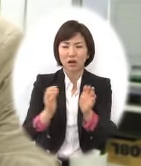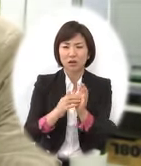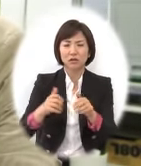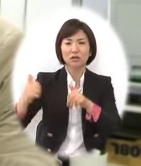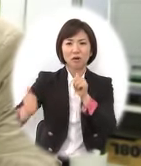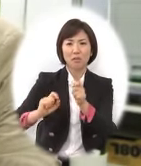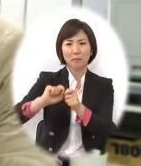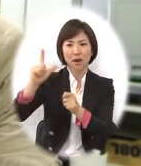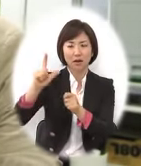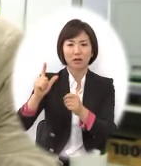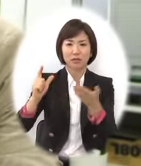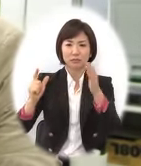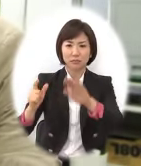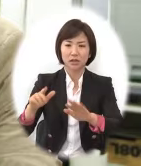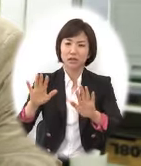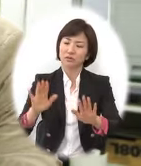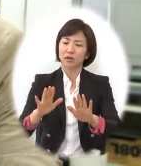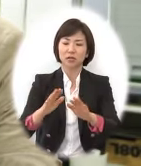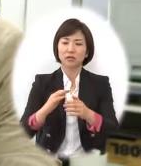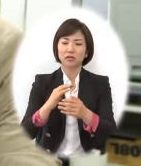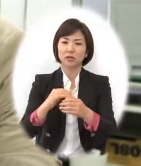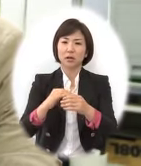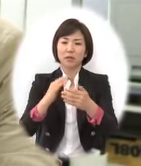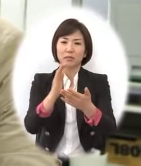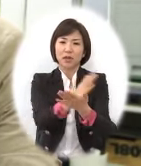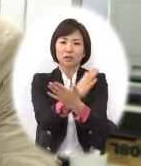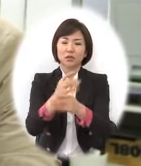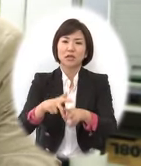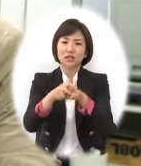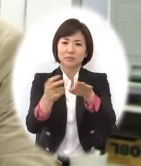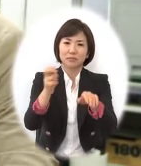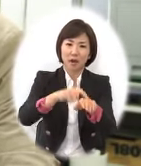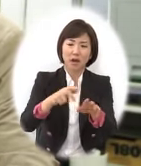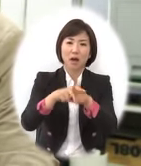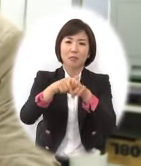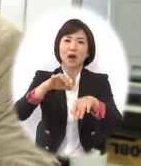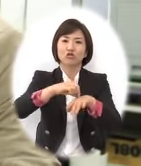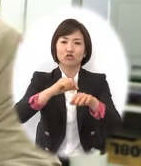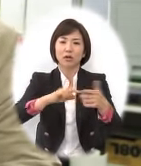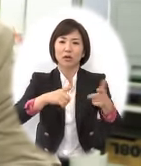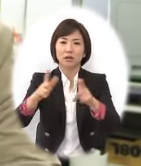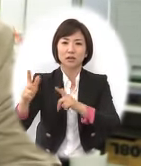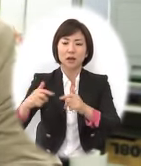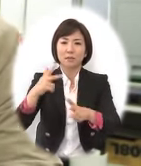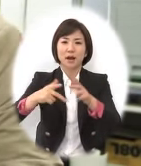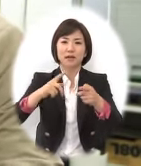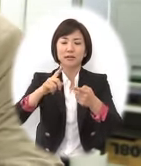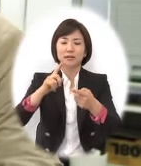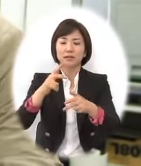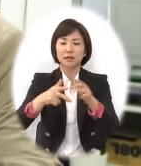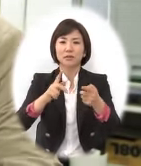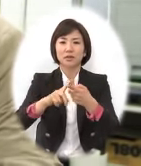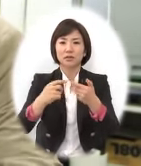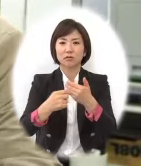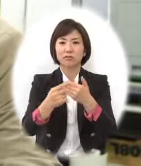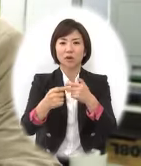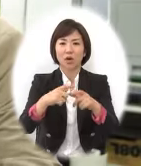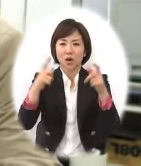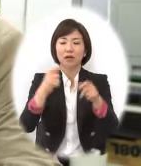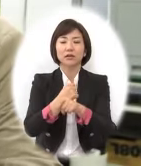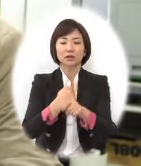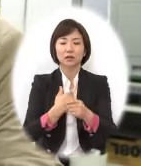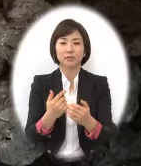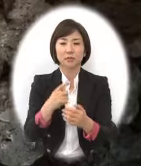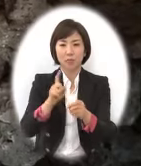되어 있었지만 그걸 승마, 마육 부분에 확대해서 말산업의 외연을 키우는 게 저희 목표라고